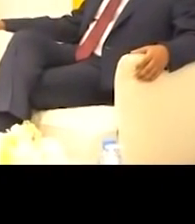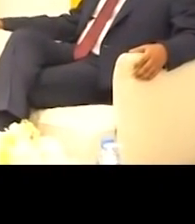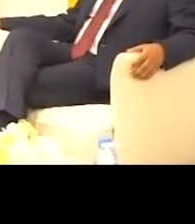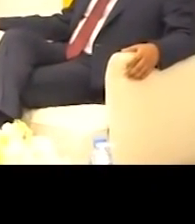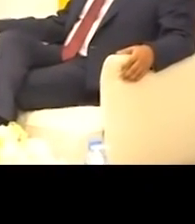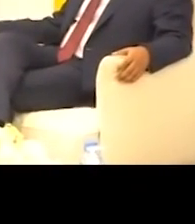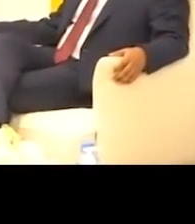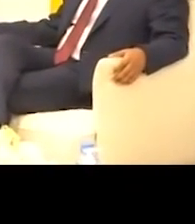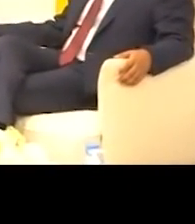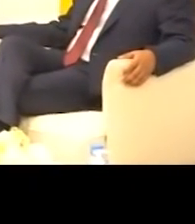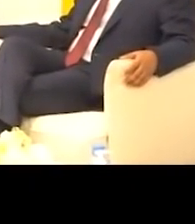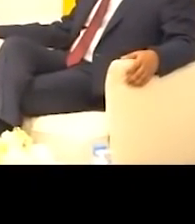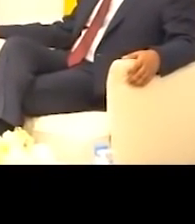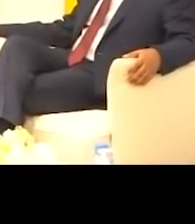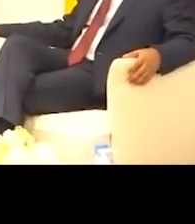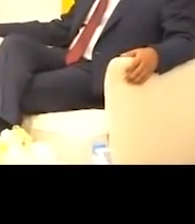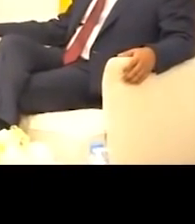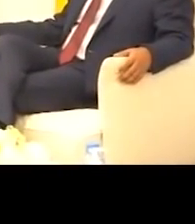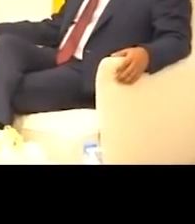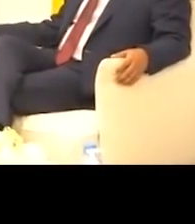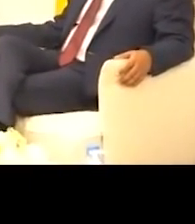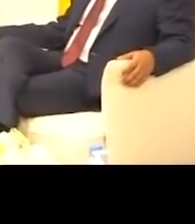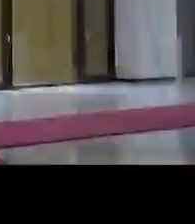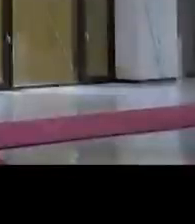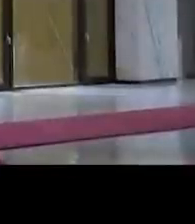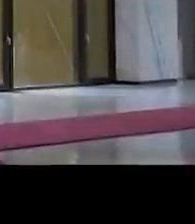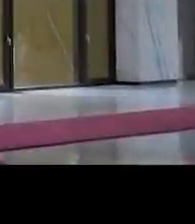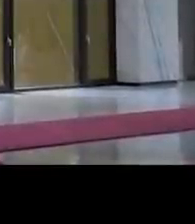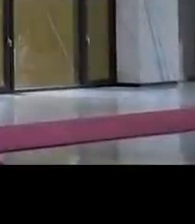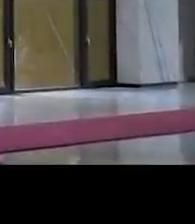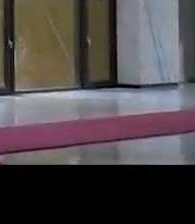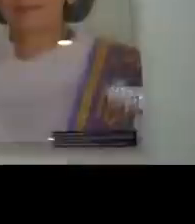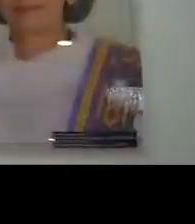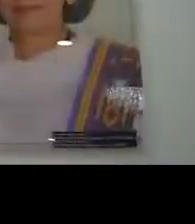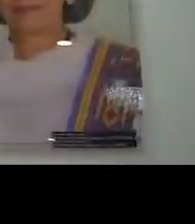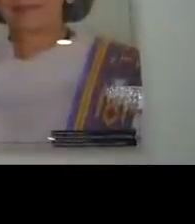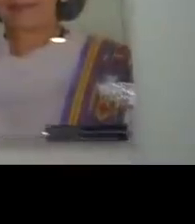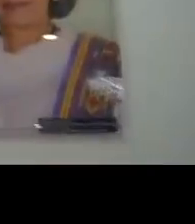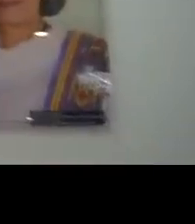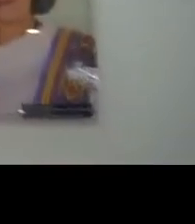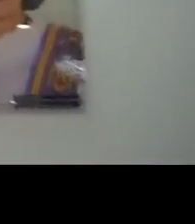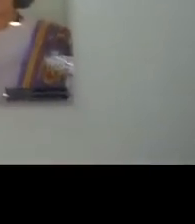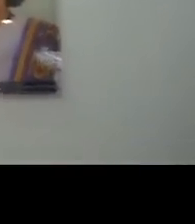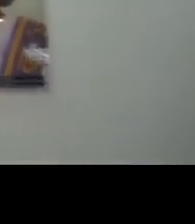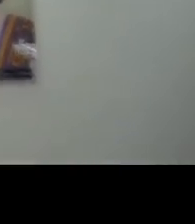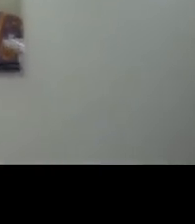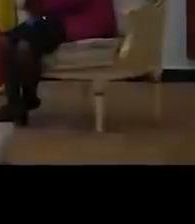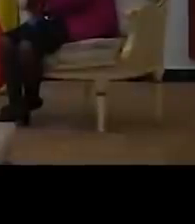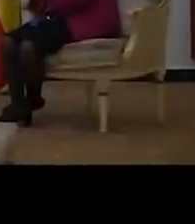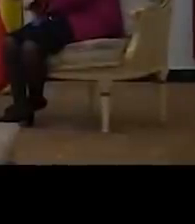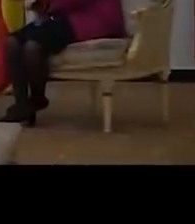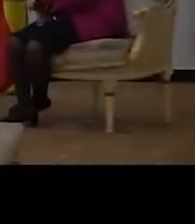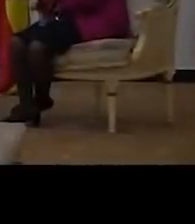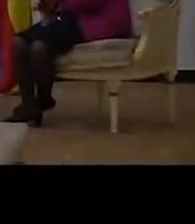président de la république au terme de cette séance de travail dont rien n'a filtré le président des l'union africaine a